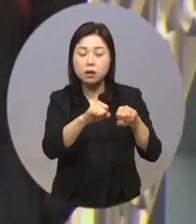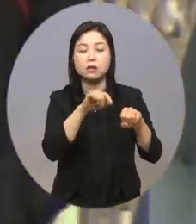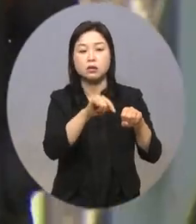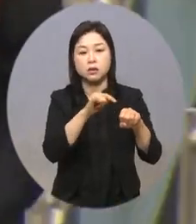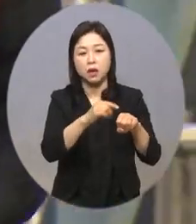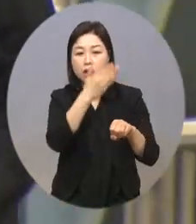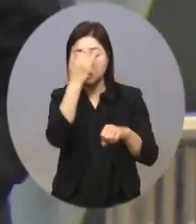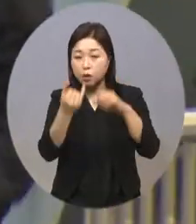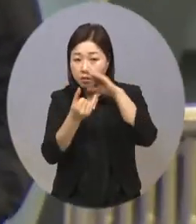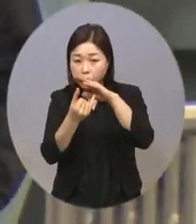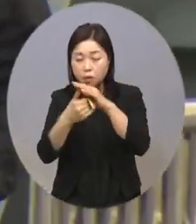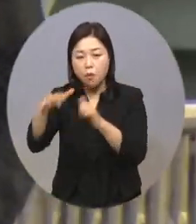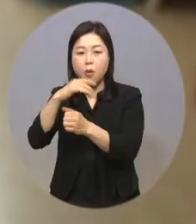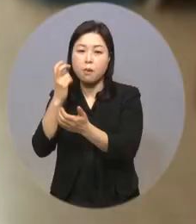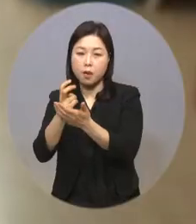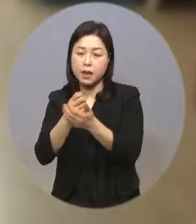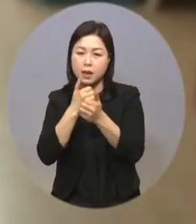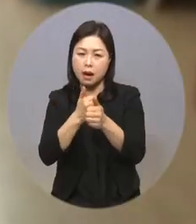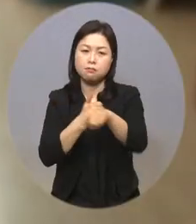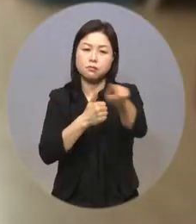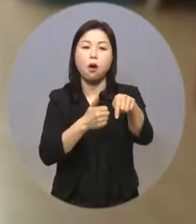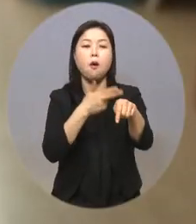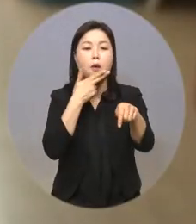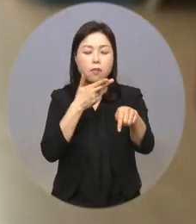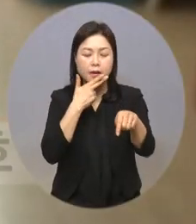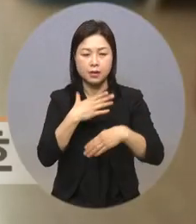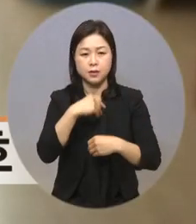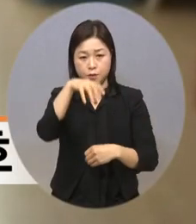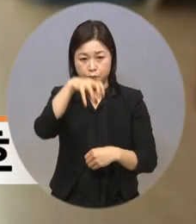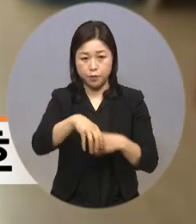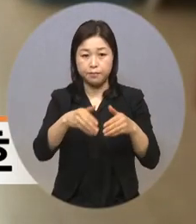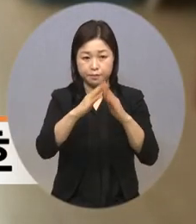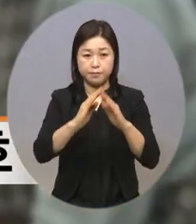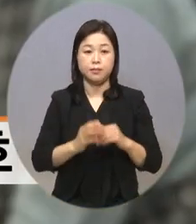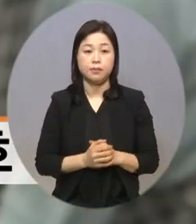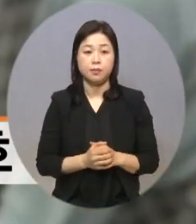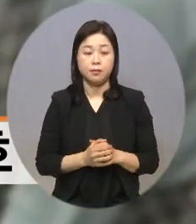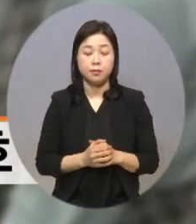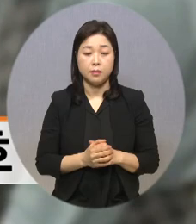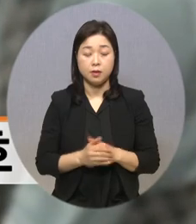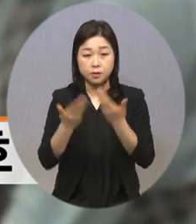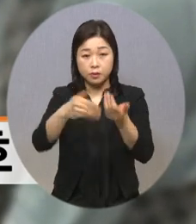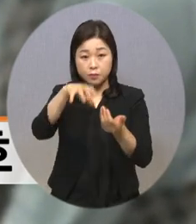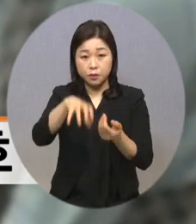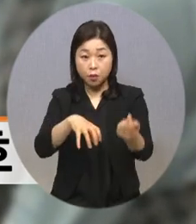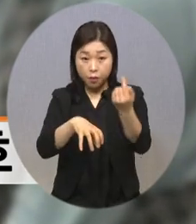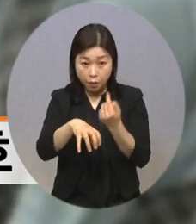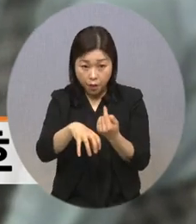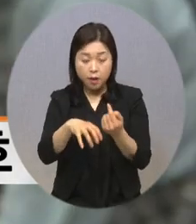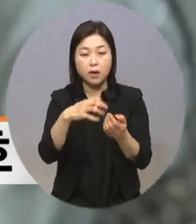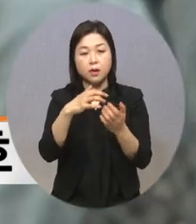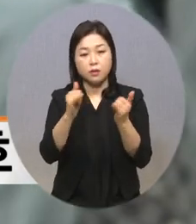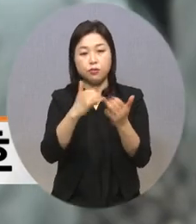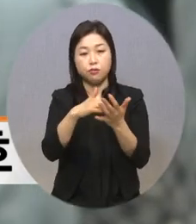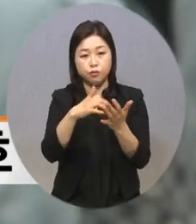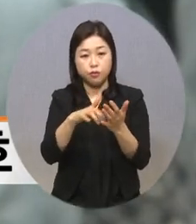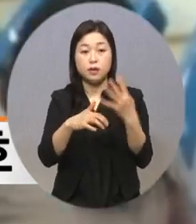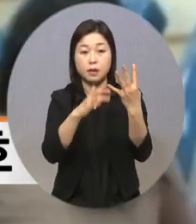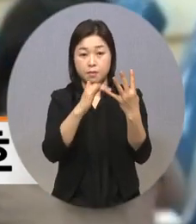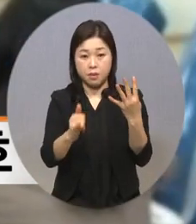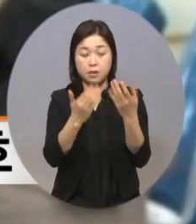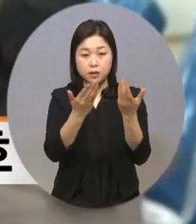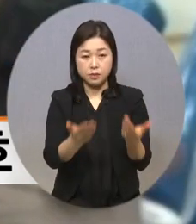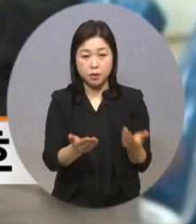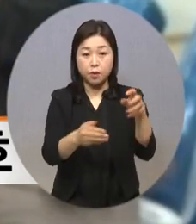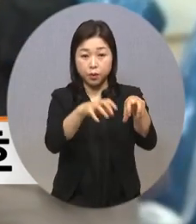유해업소가 없는 곳에 설치하도록 했습니다. 다음으로 피해장애 아동쉼터의 입소 정원은 4명으로 하고 쉼터 한